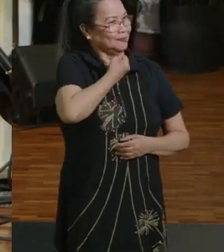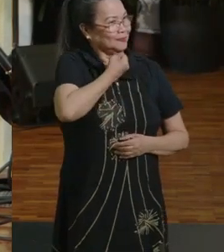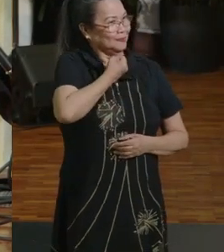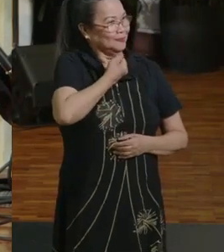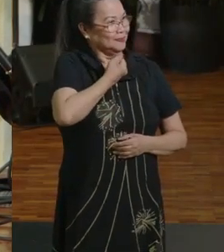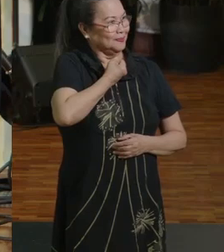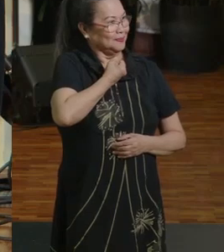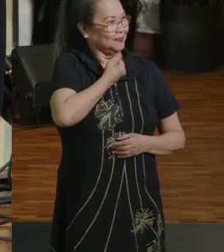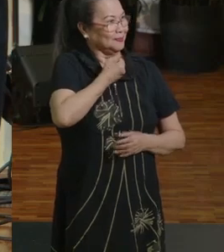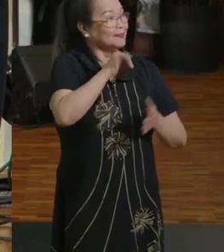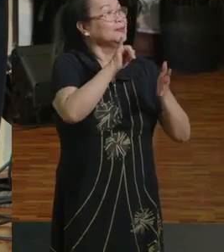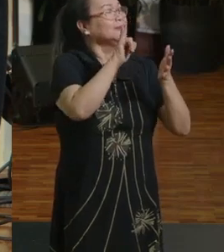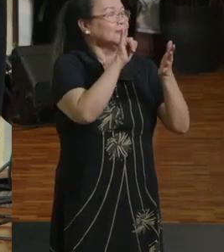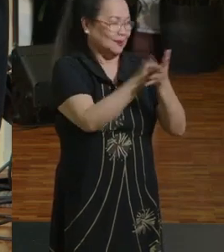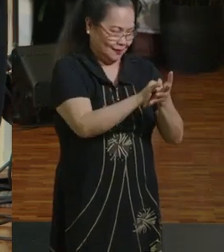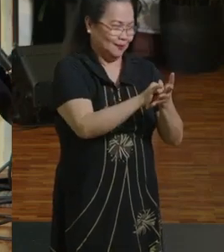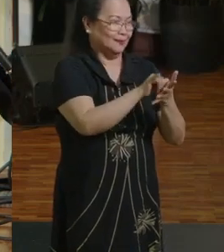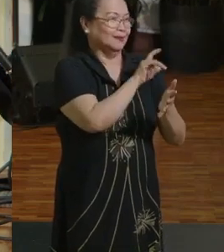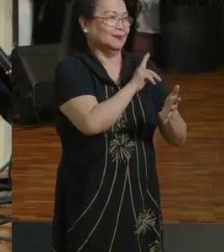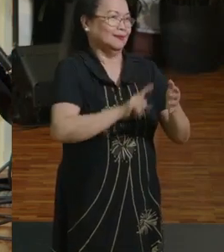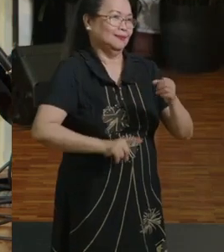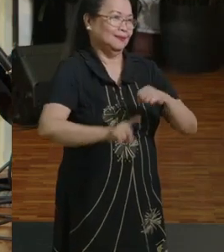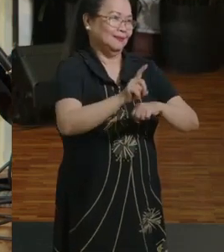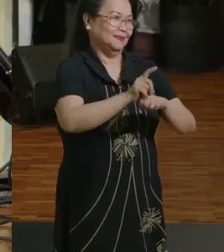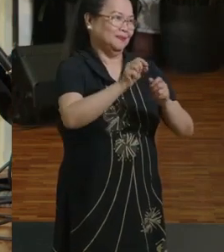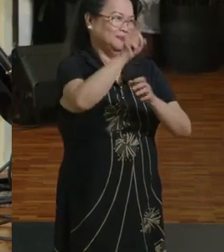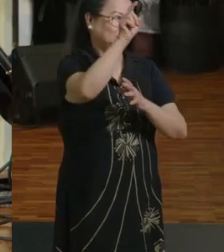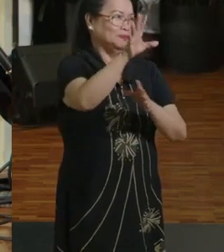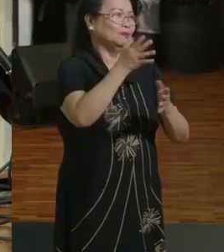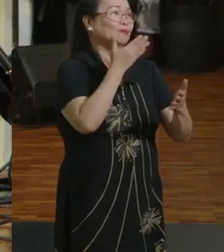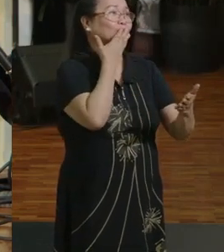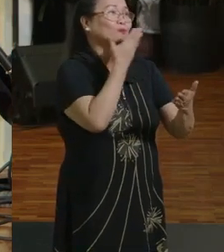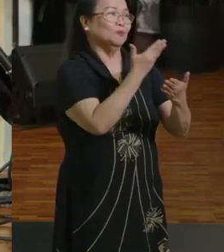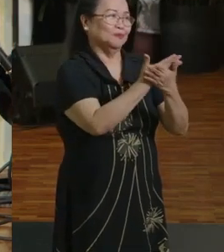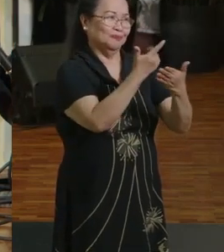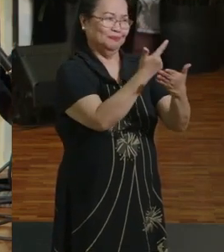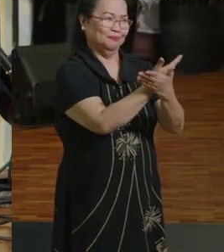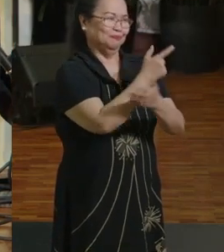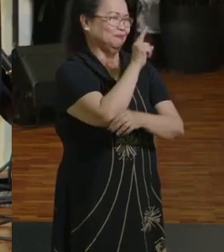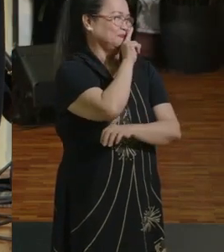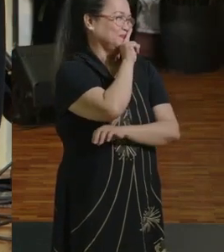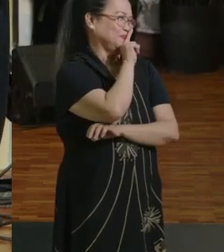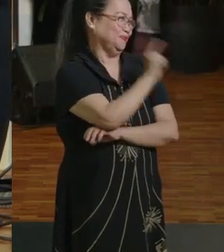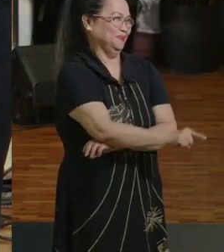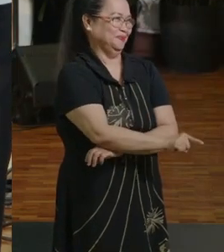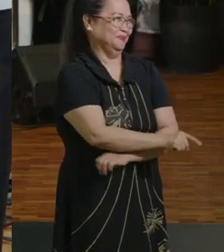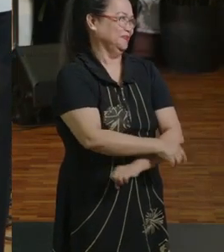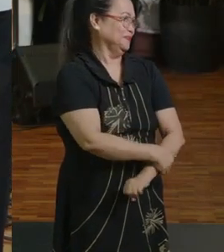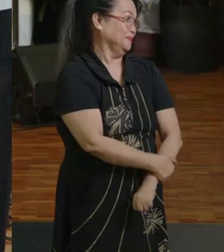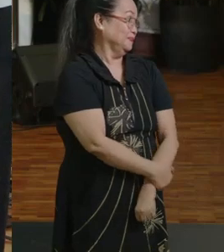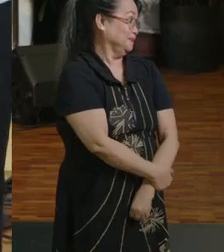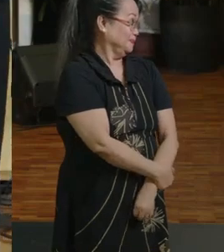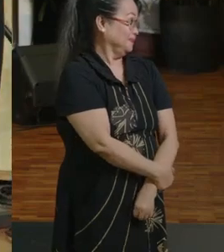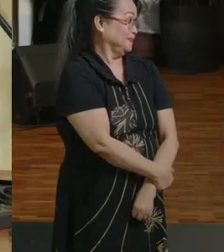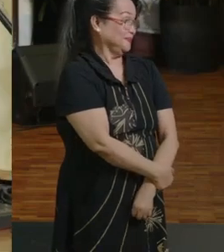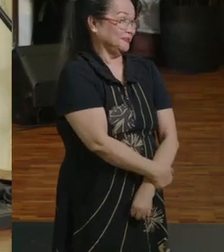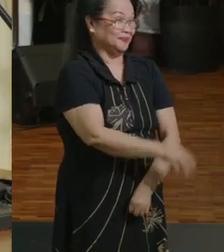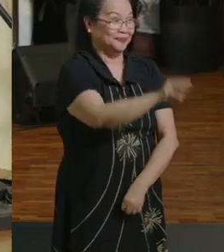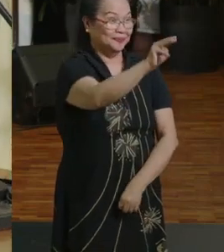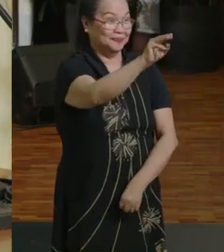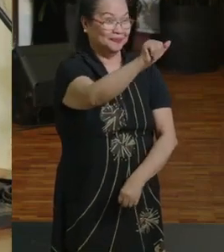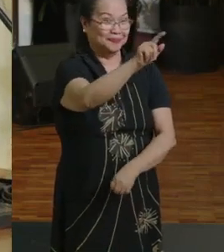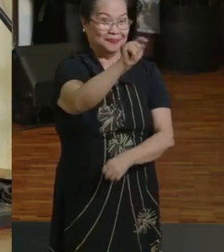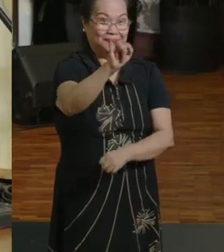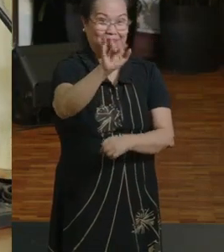Yung po ang kingdom of God. Good news po talaga yon. Sa Matthew